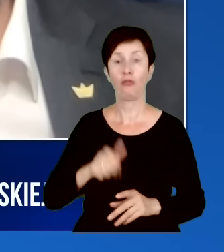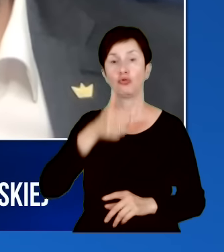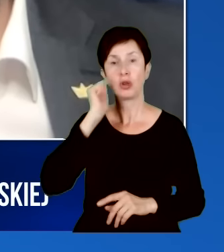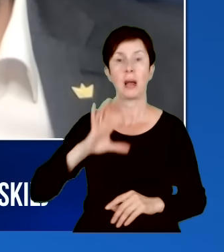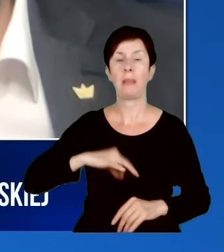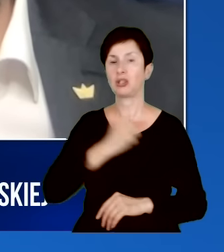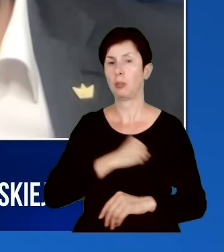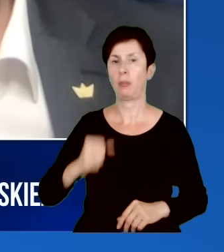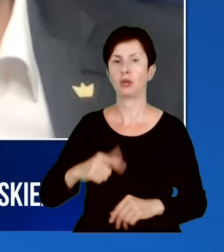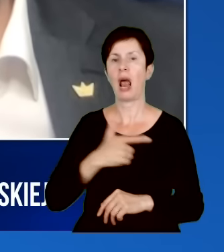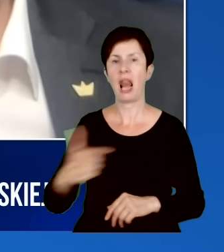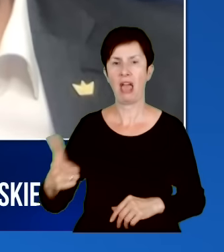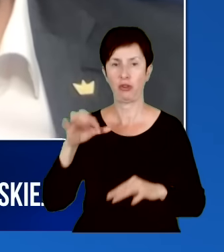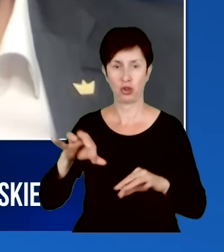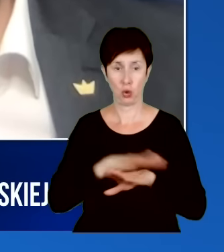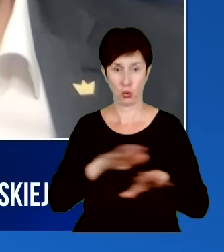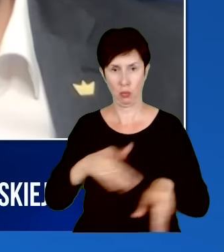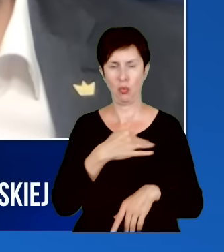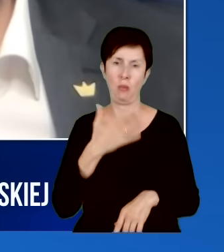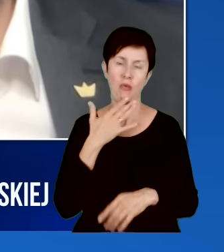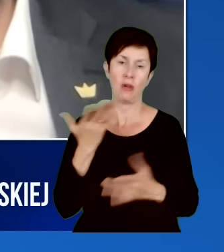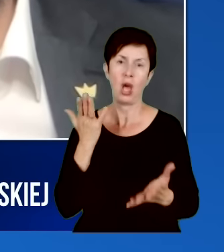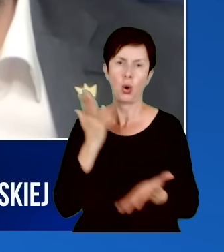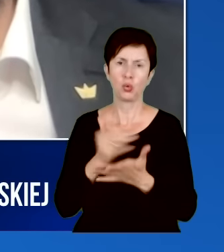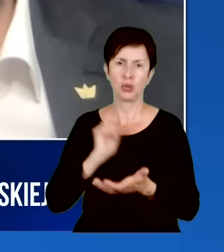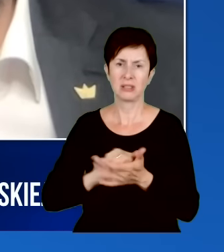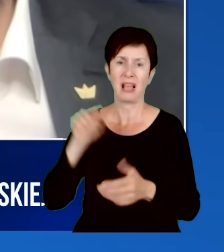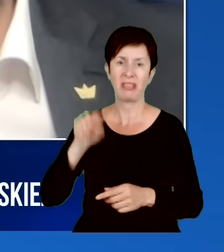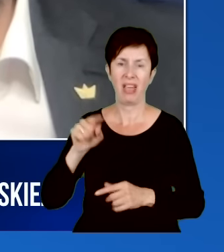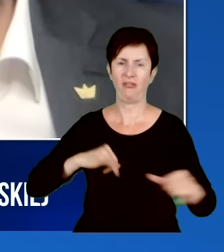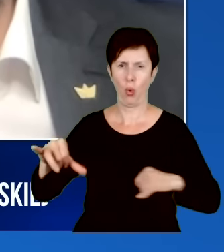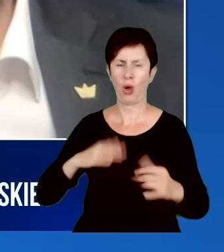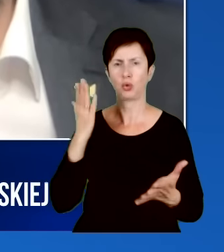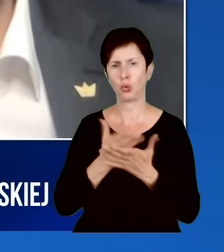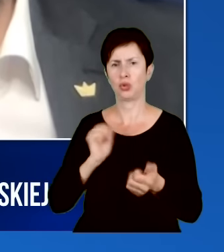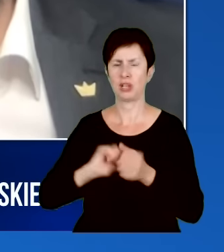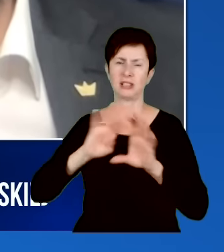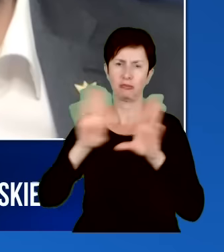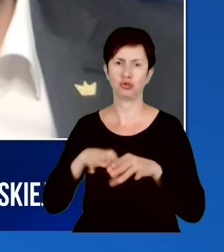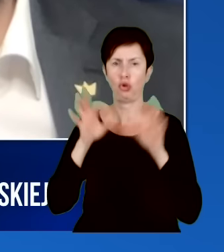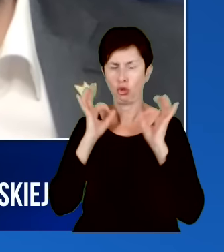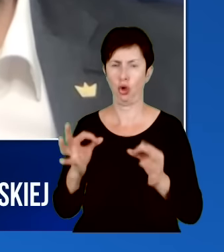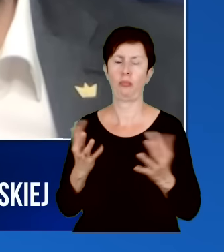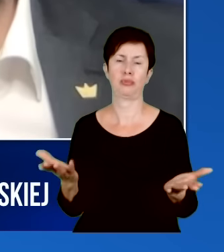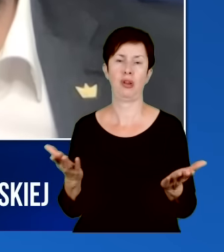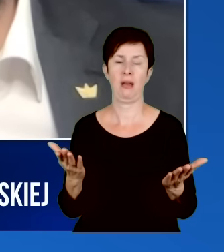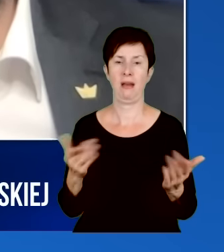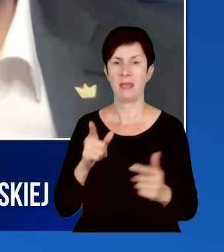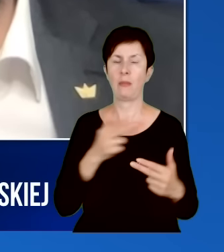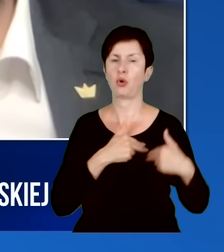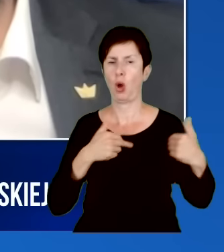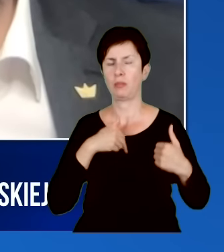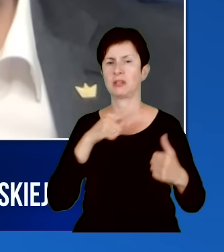mówiła tutaj przy tym stole że po prostu już jak jest ta władza to już jest wszystko dobrze i tam w Komisji Europejskiej